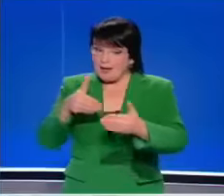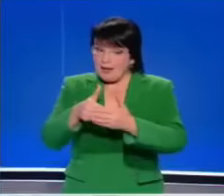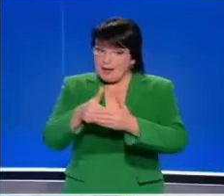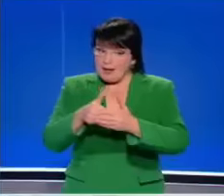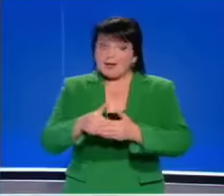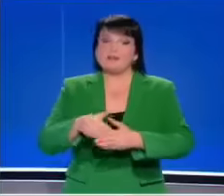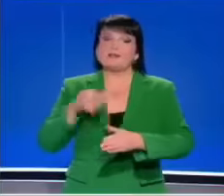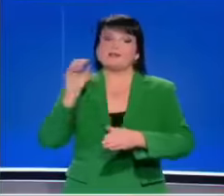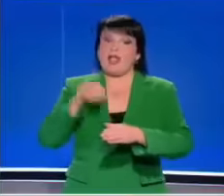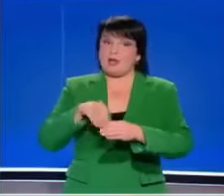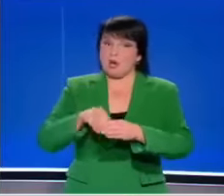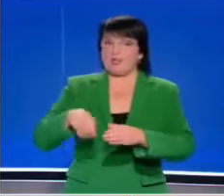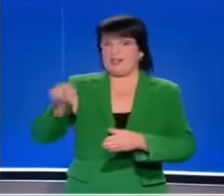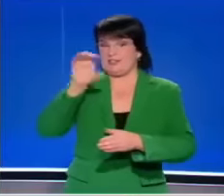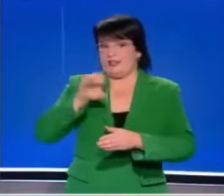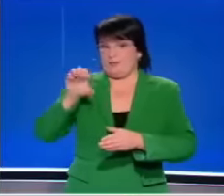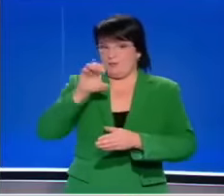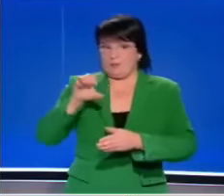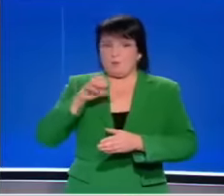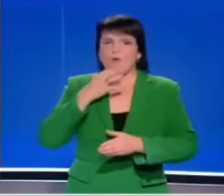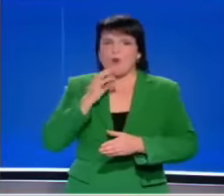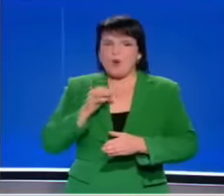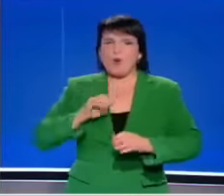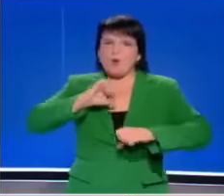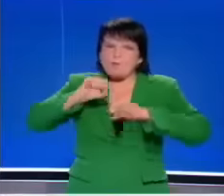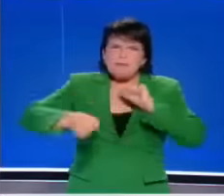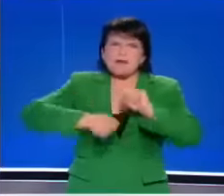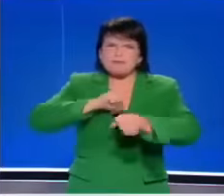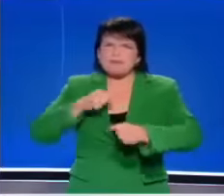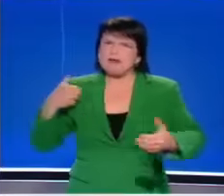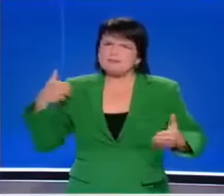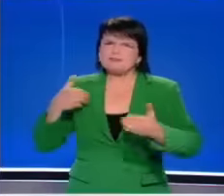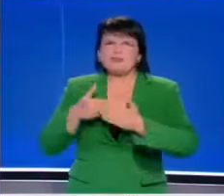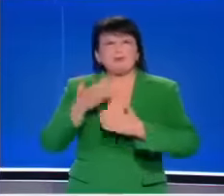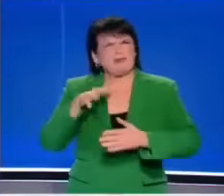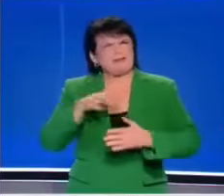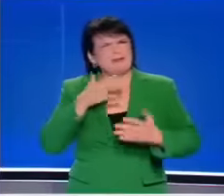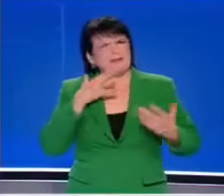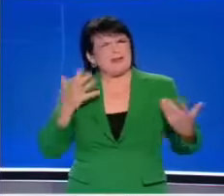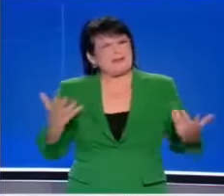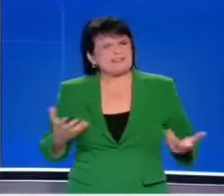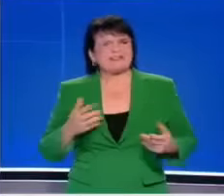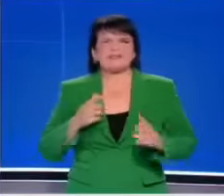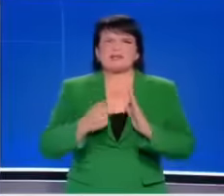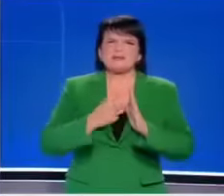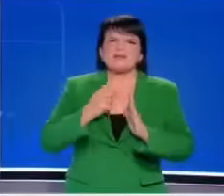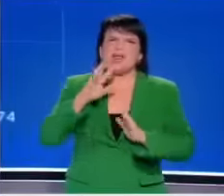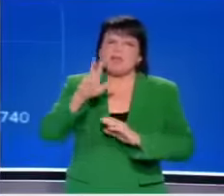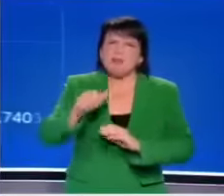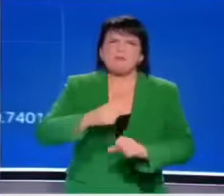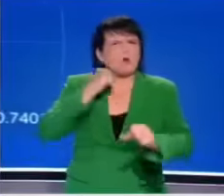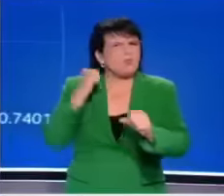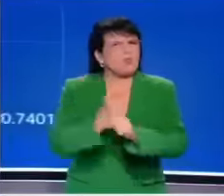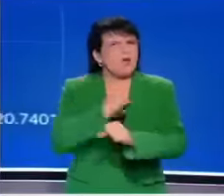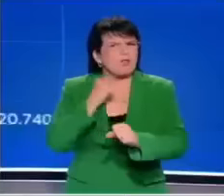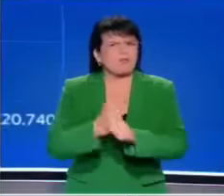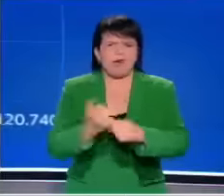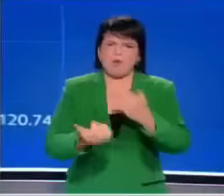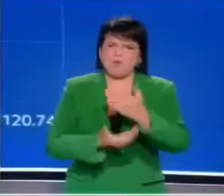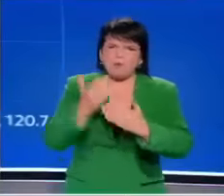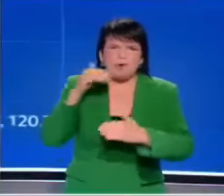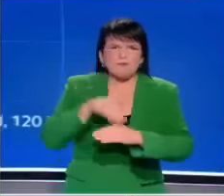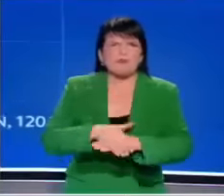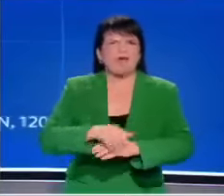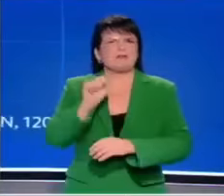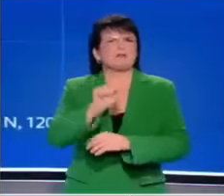σε αυτό το πολύ μεγάλο ράλι για τις ευρωεκλογές εργάσιμες διότι εμείς κάθε μέρα δουλεύουμε και πρωί και